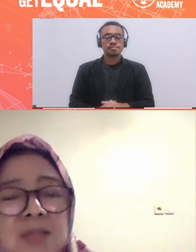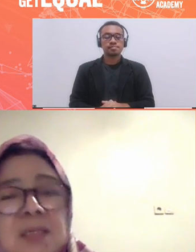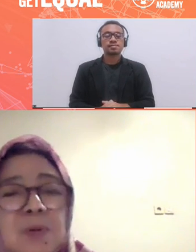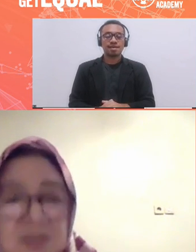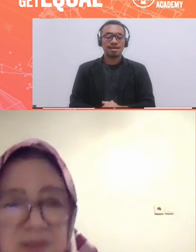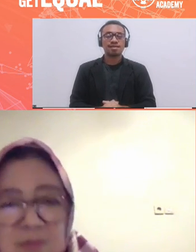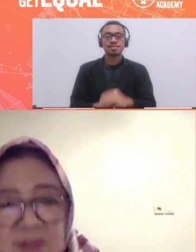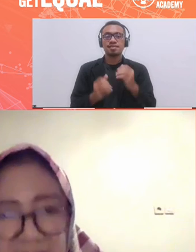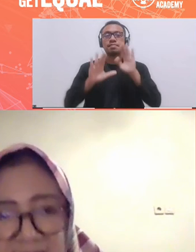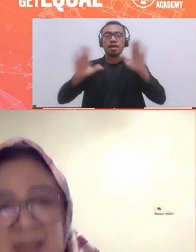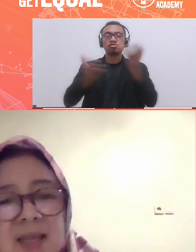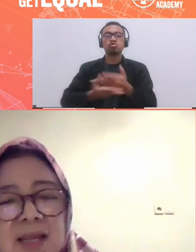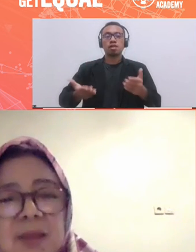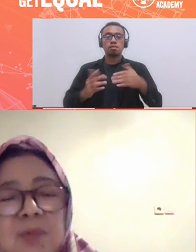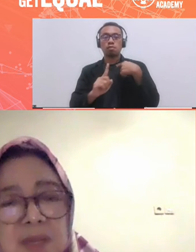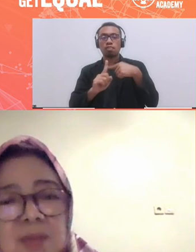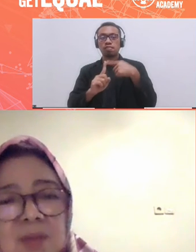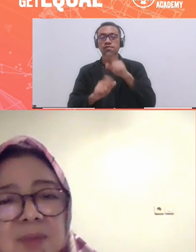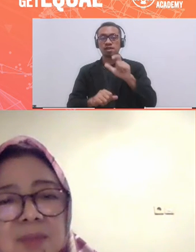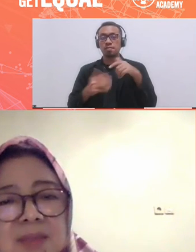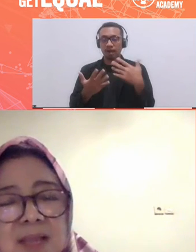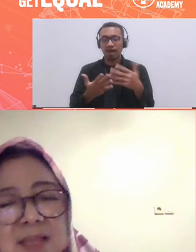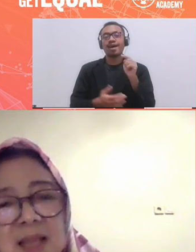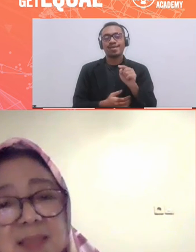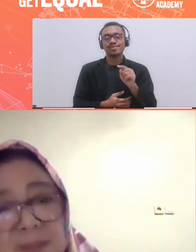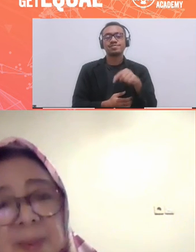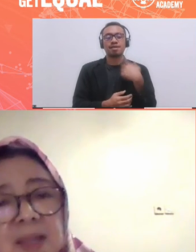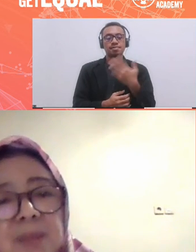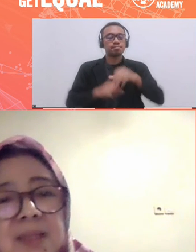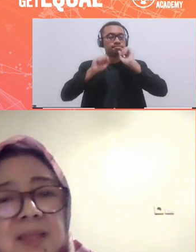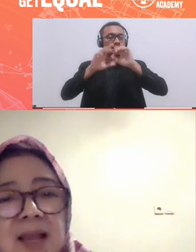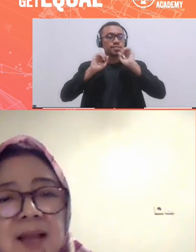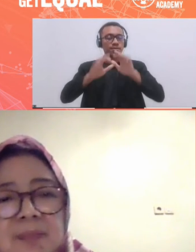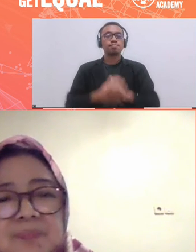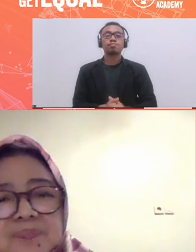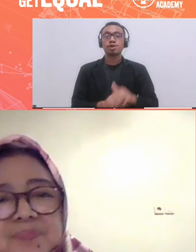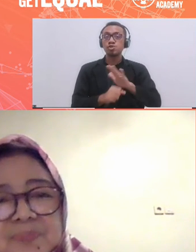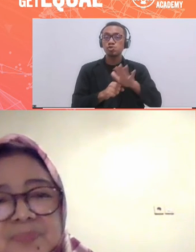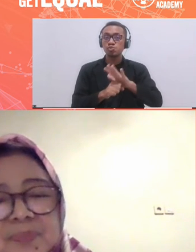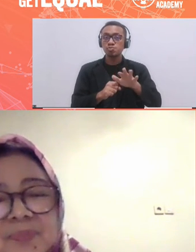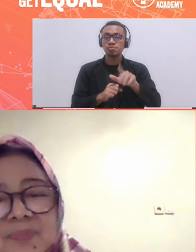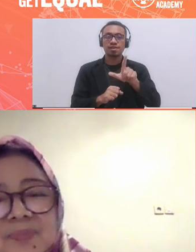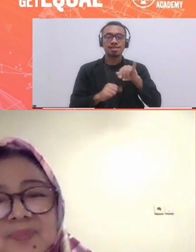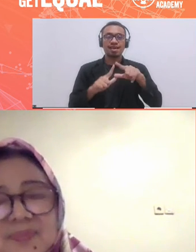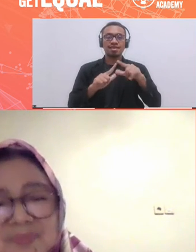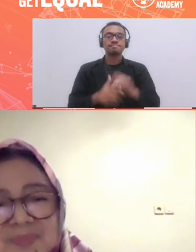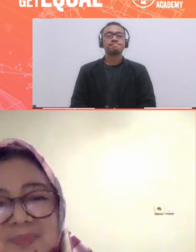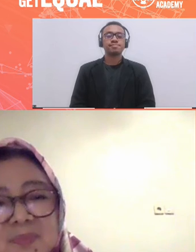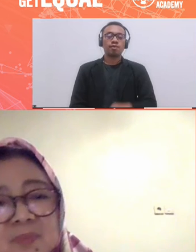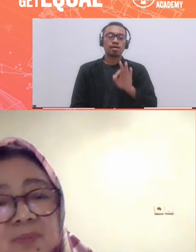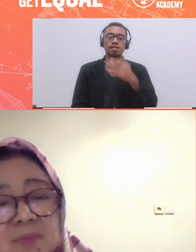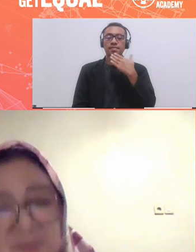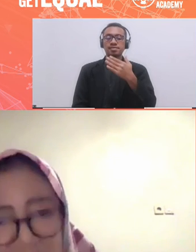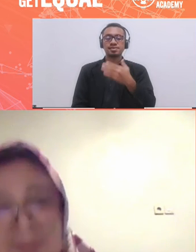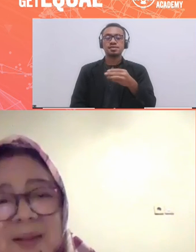media sosial sepositif mungkin. Nah, mungkin itu yang bisa saya sampaikan, Mbak Lia. Baik, terima kasih Bu Mariam. Tunggu